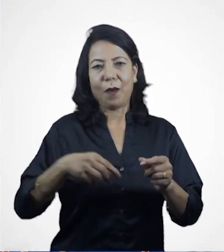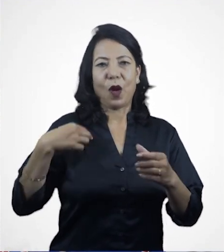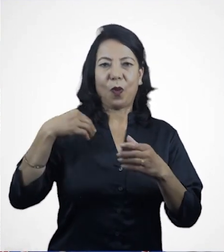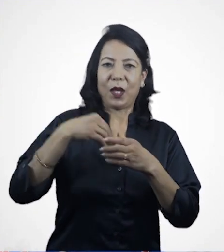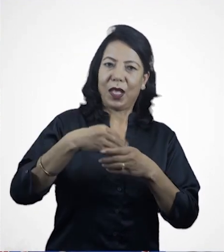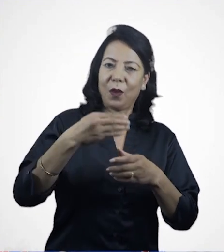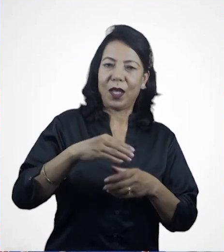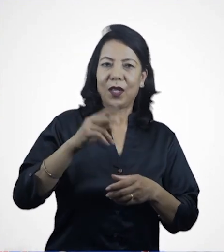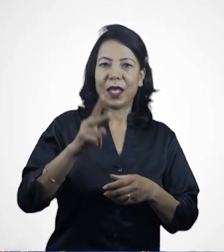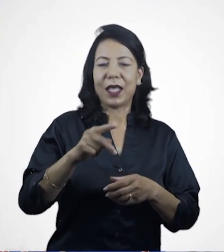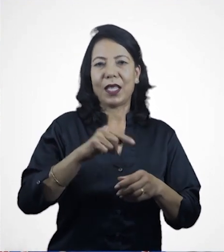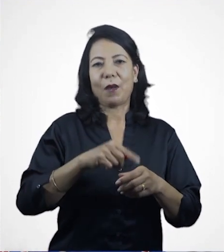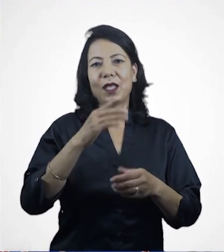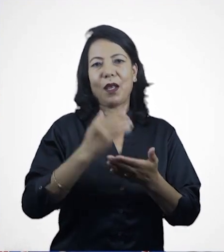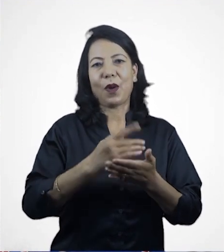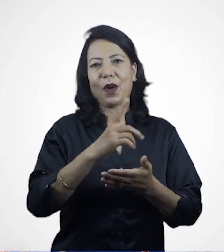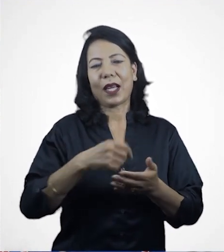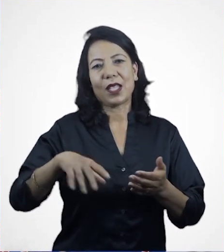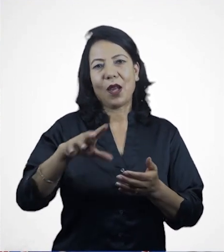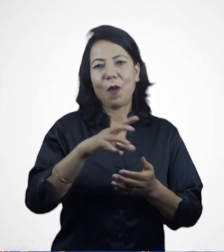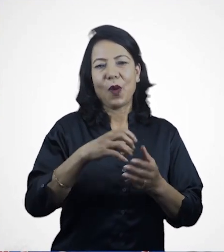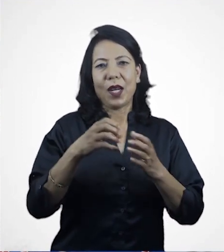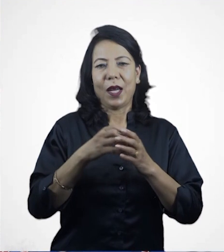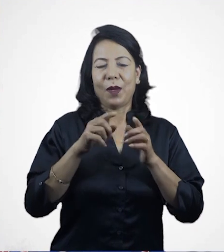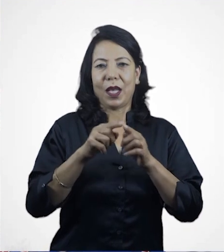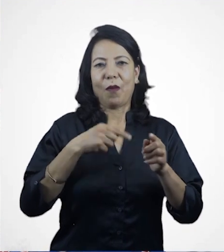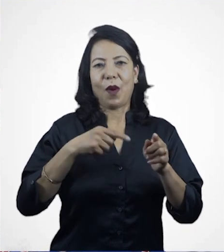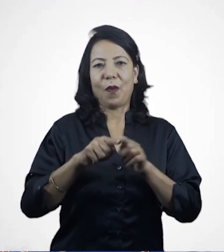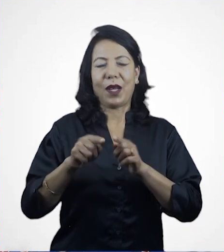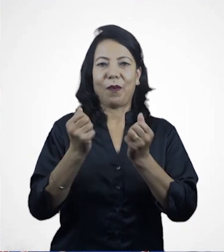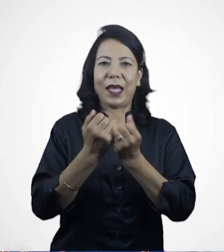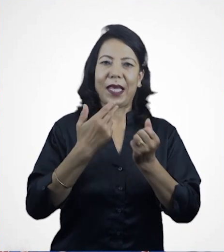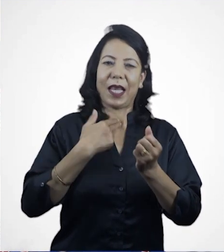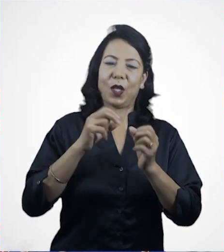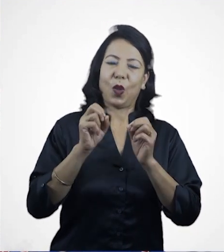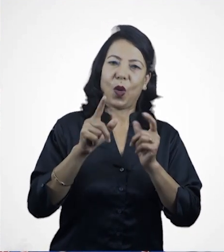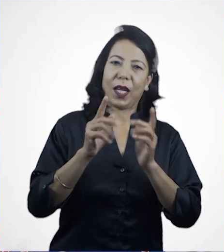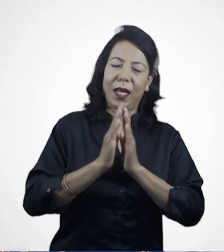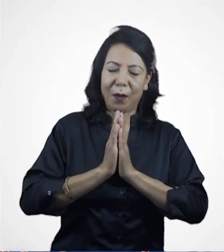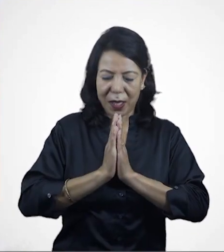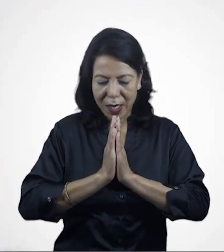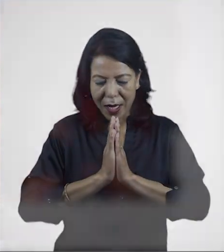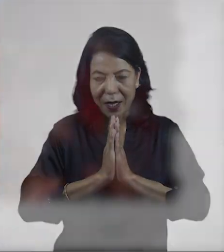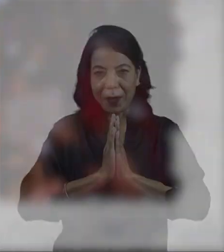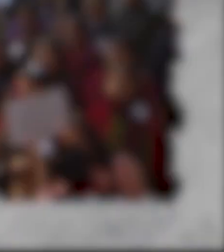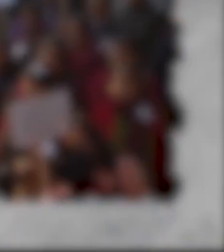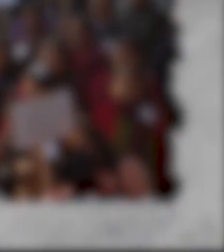उपस्तीद हुने नैचु ते तिन जेल सम्भाको लागी सम्पुना टीम साइद मा पणी बीदाचाहांचू नमस्कार